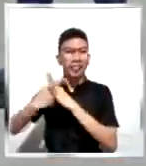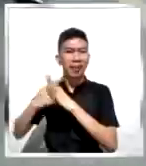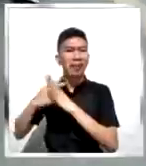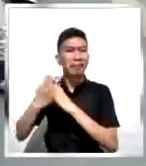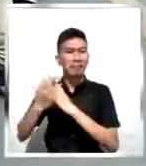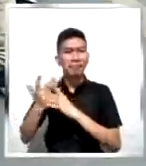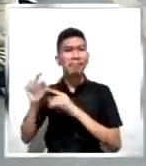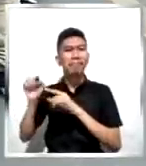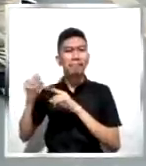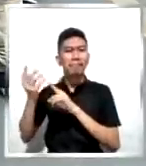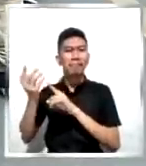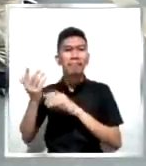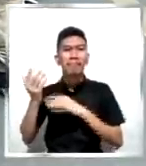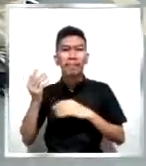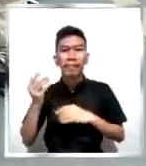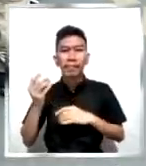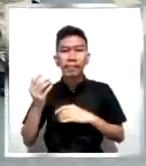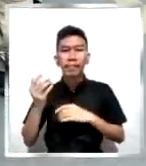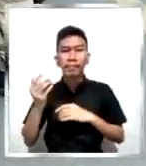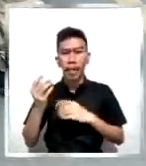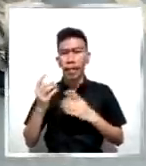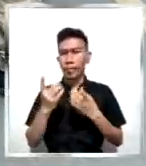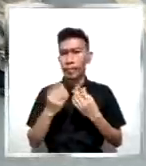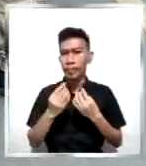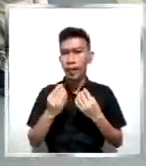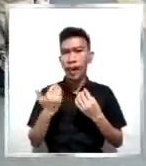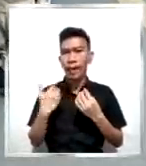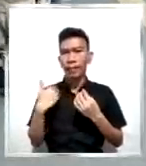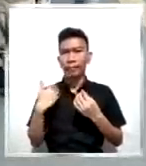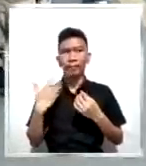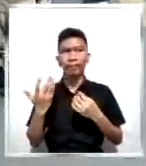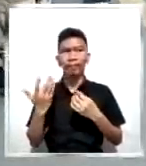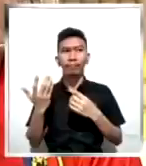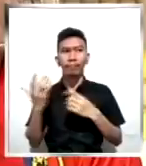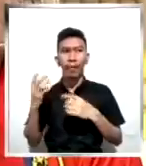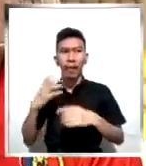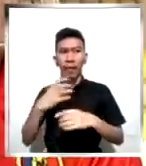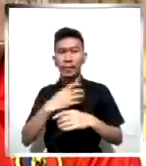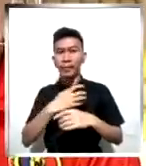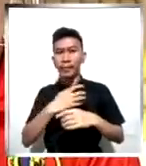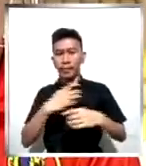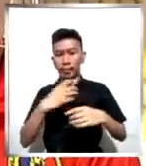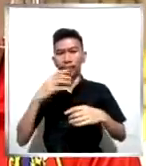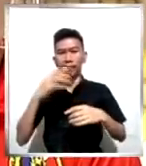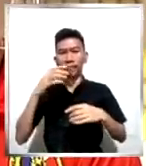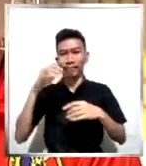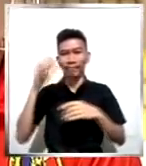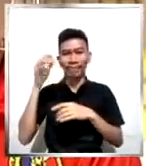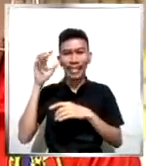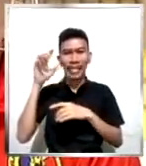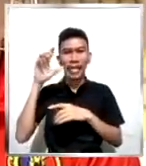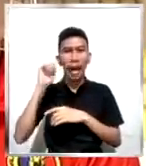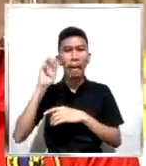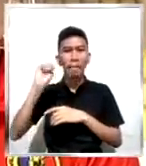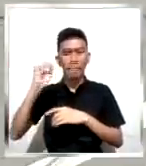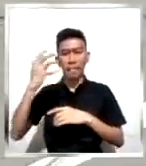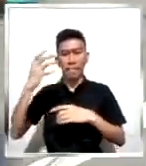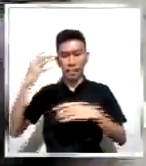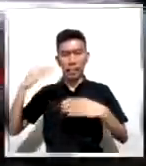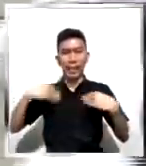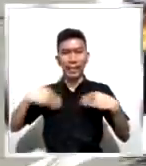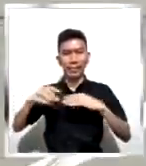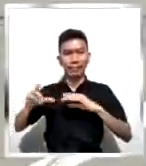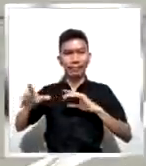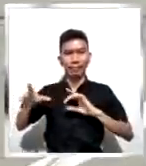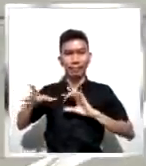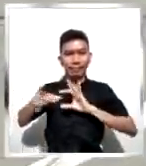magpapatupad nito, kakabitan sila ng mga body camera. Makakatulong para sa mas maayos implementasyon ng ating mga ordinansa. Para wala